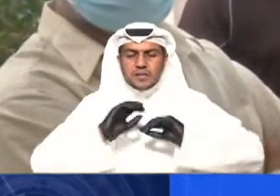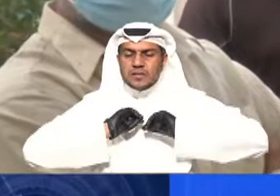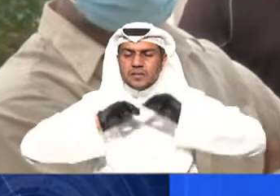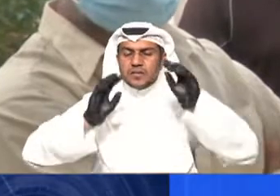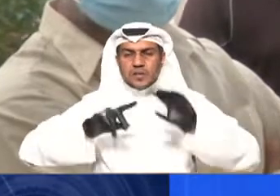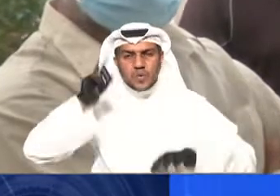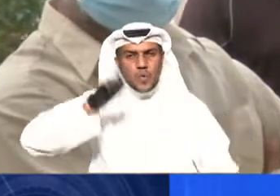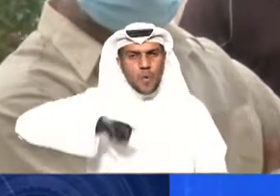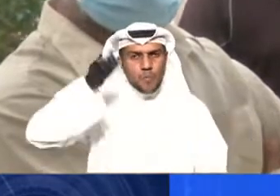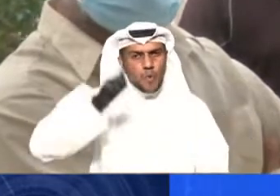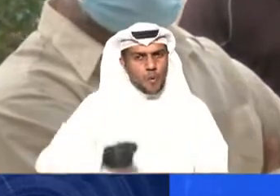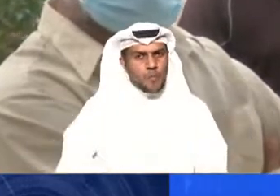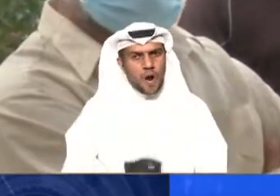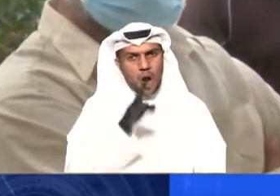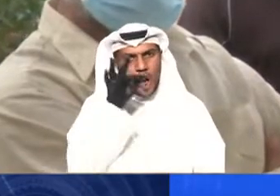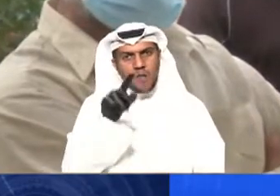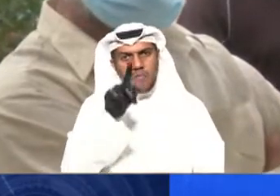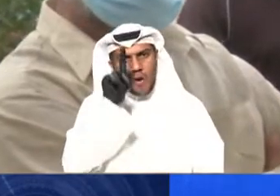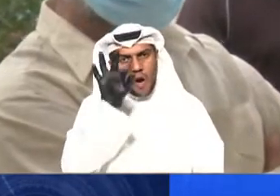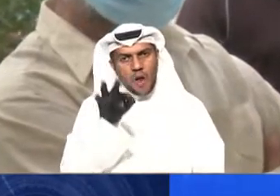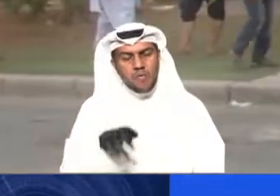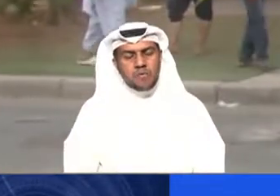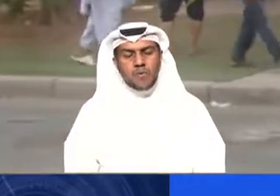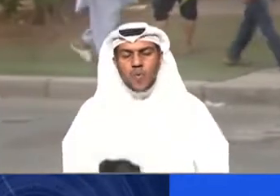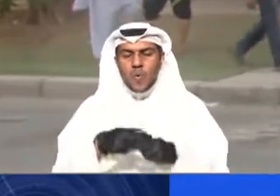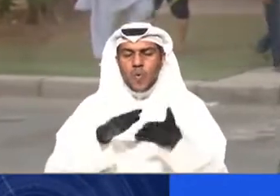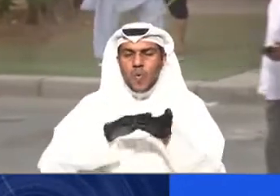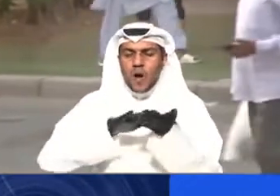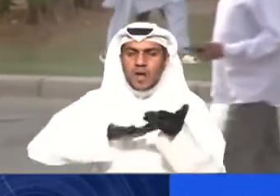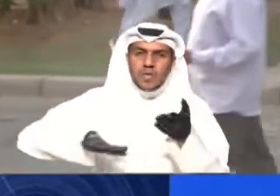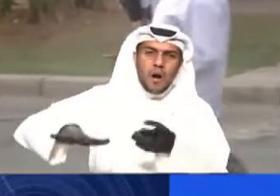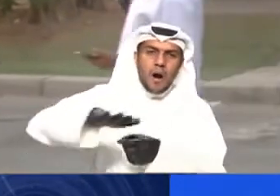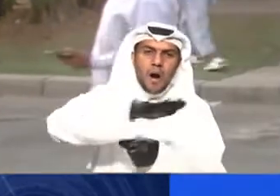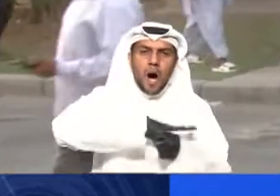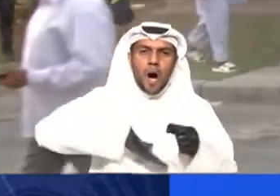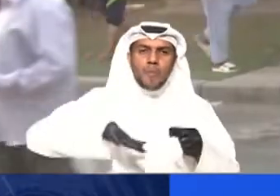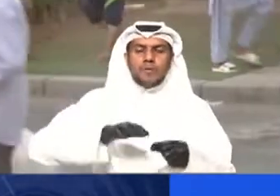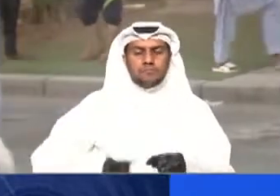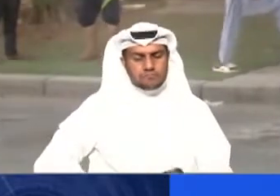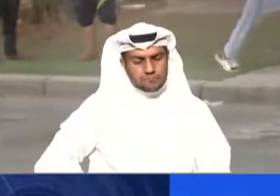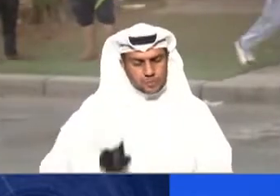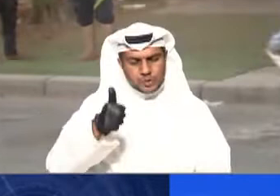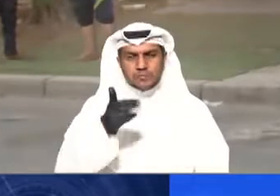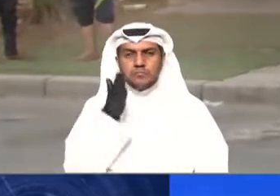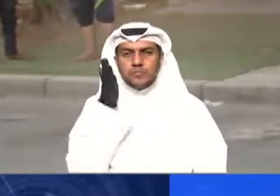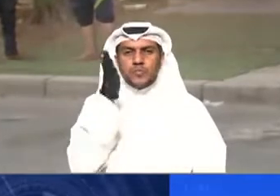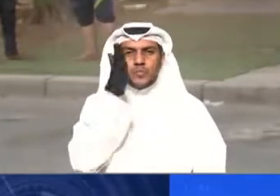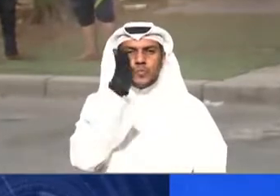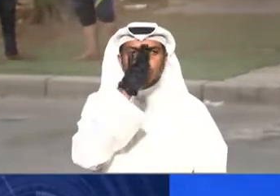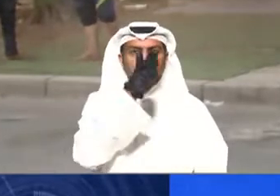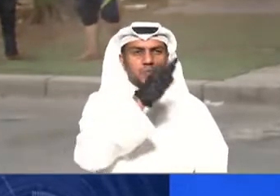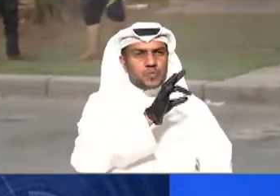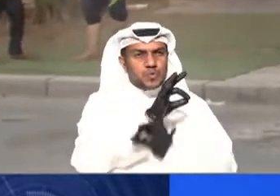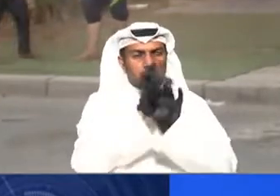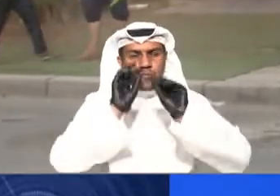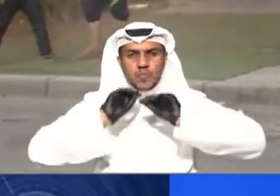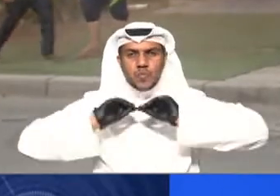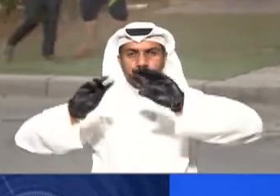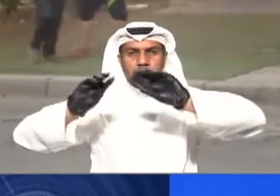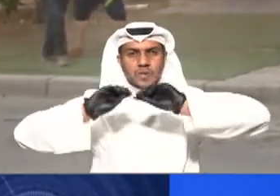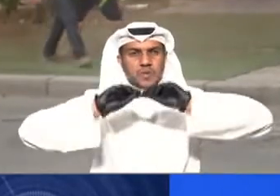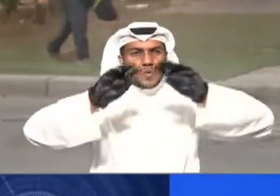نغطي لله الحمد في محافظات الكويت كلها. أكثر من 200 شخص من العمالة المتضررة ارتسمت عليهم